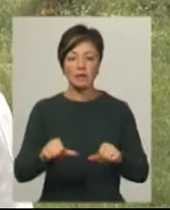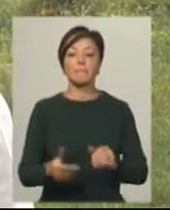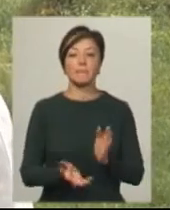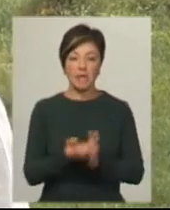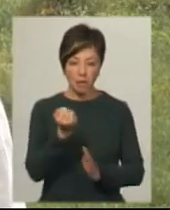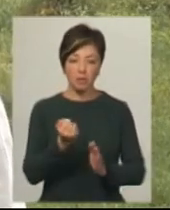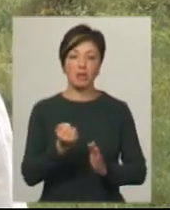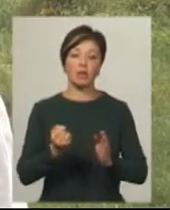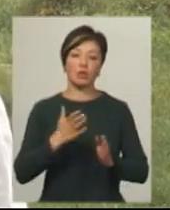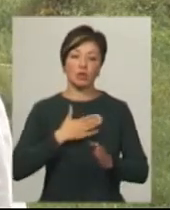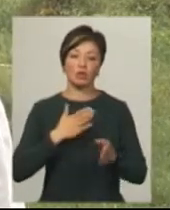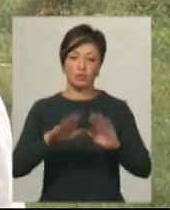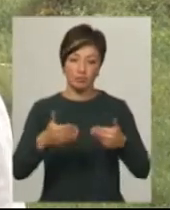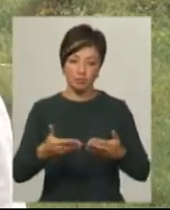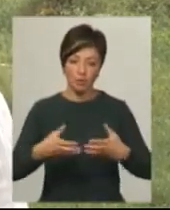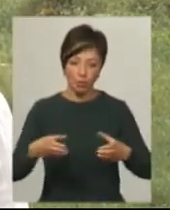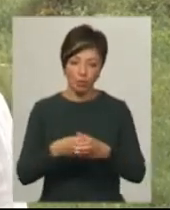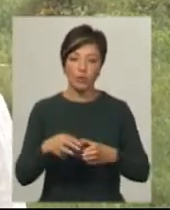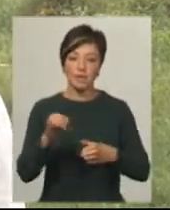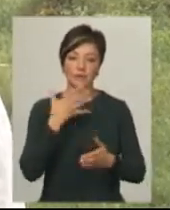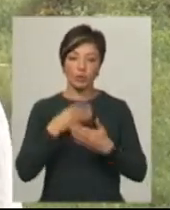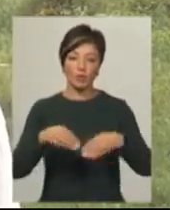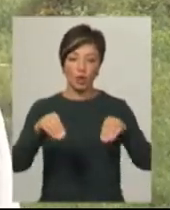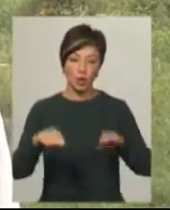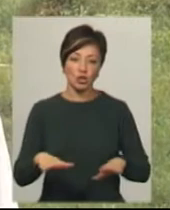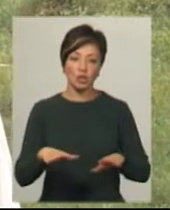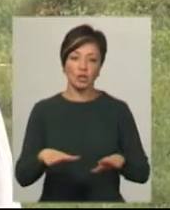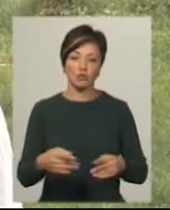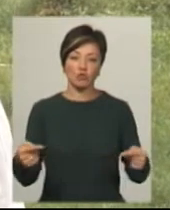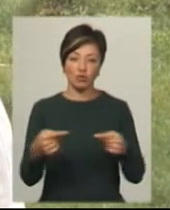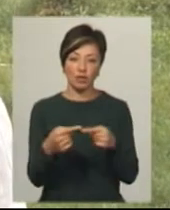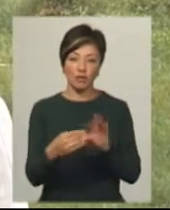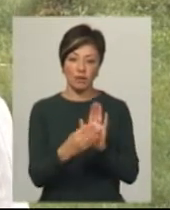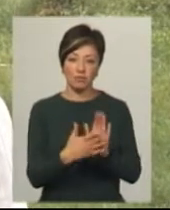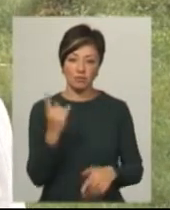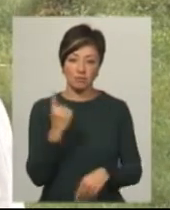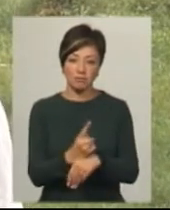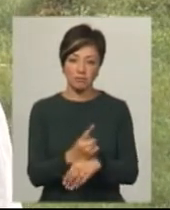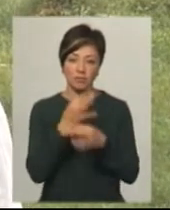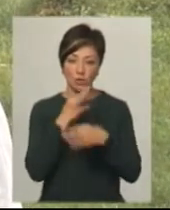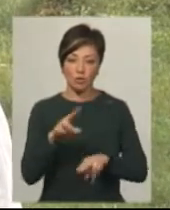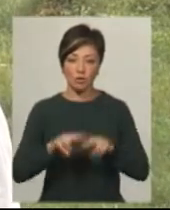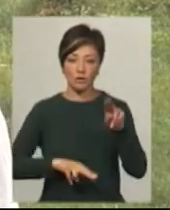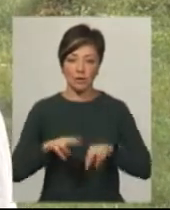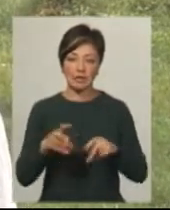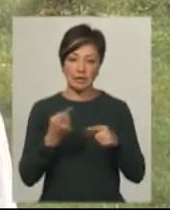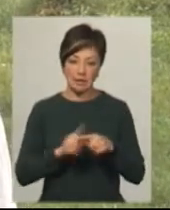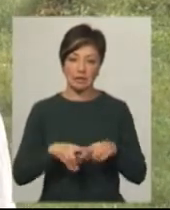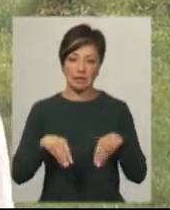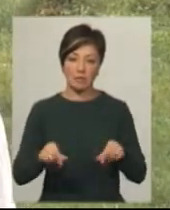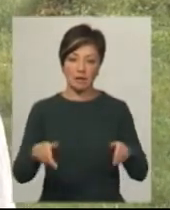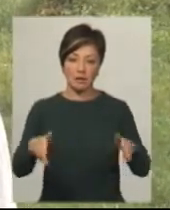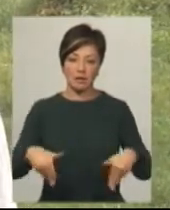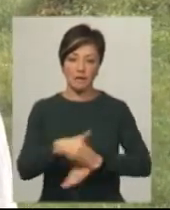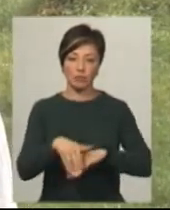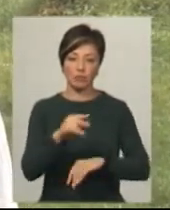підтримала ініціативну групу і своїм рішенням там чітко вказано – заборона будь-яких будівництв на цій земельній ділянці –